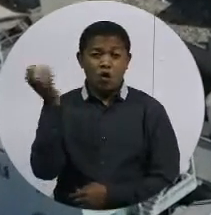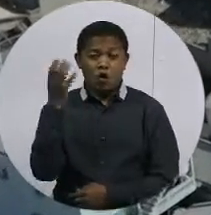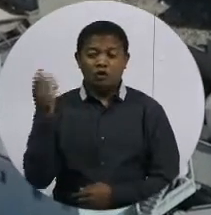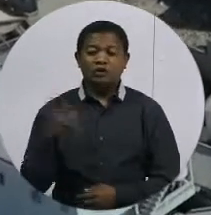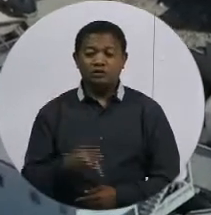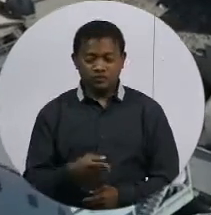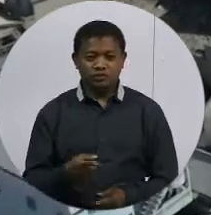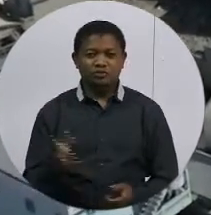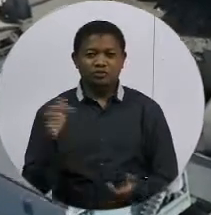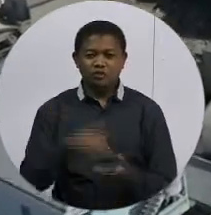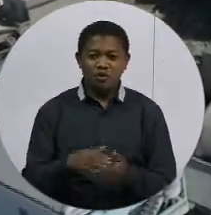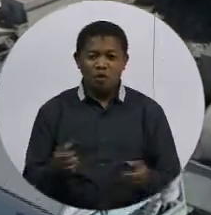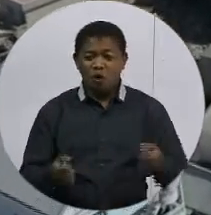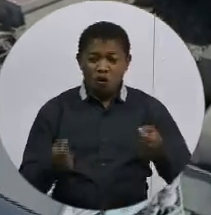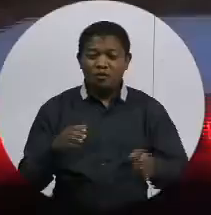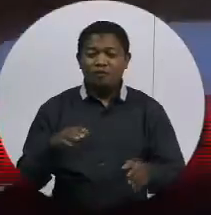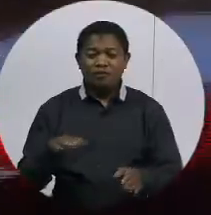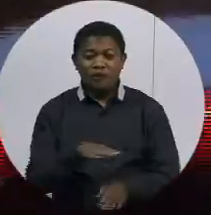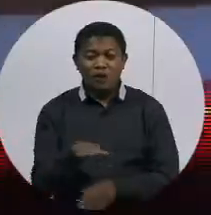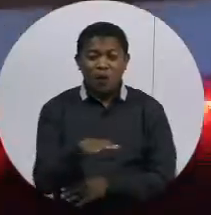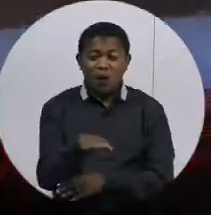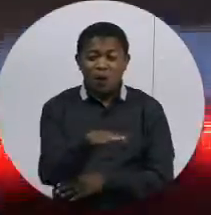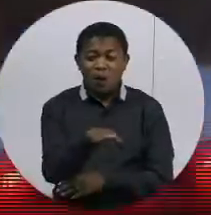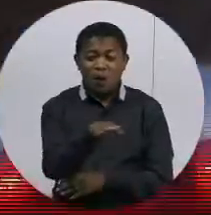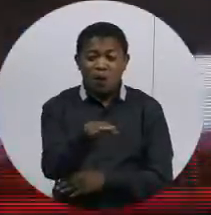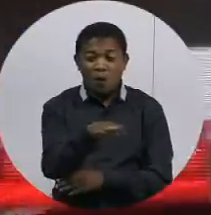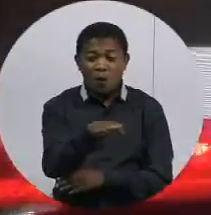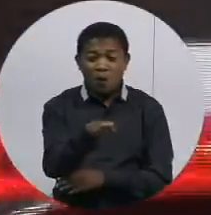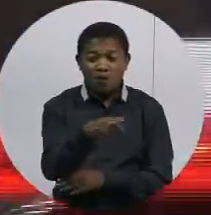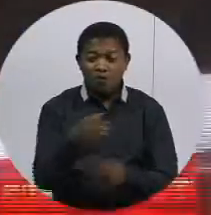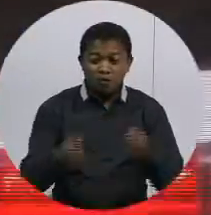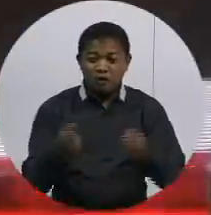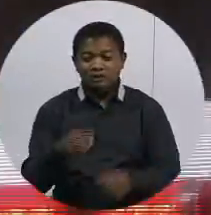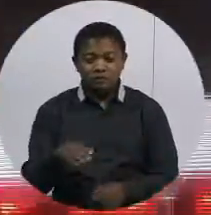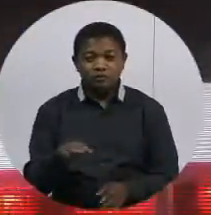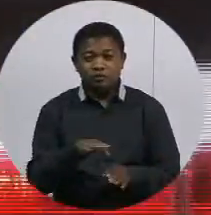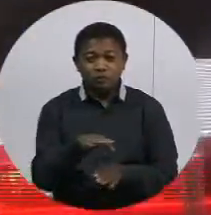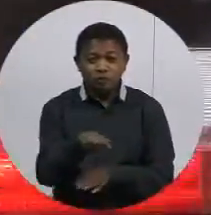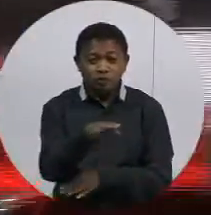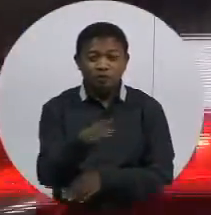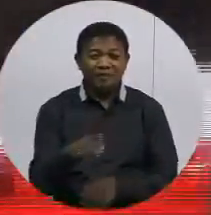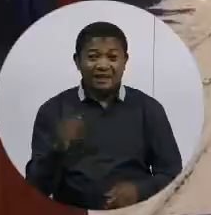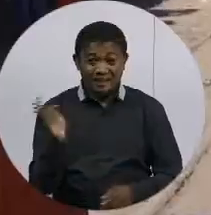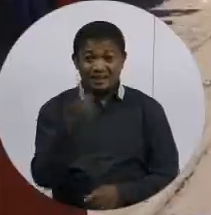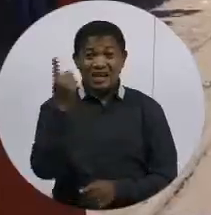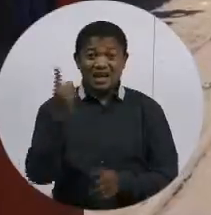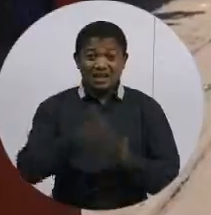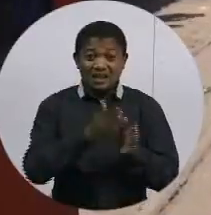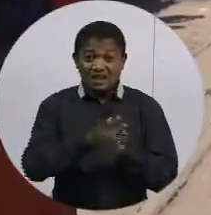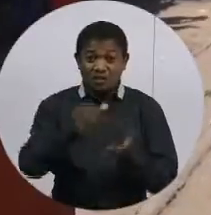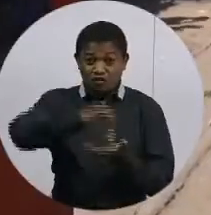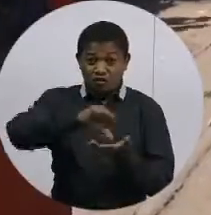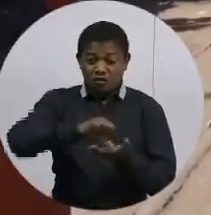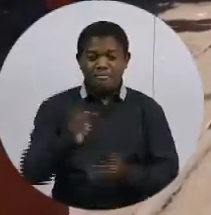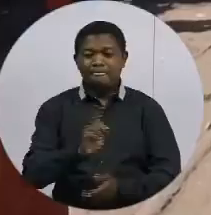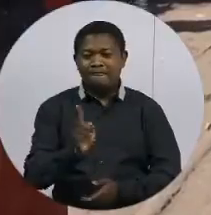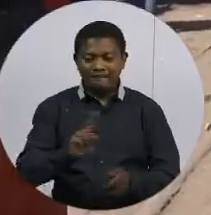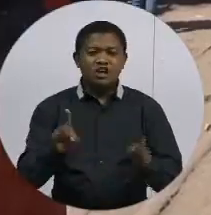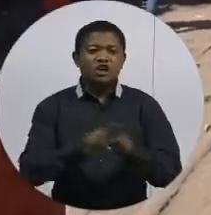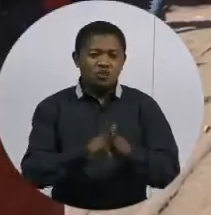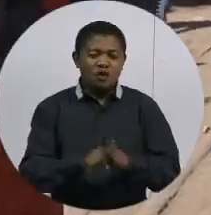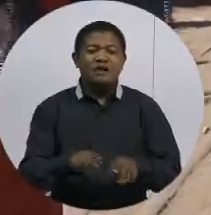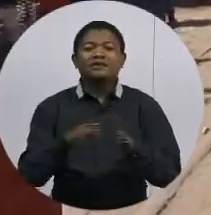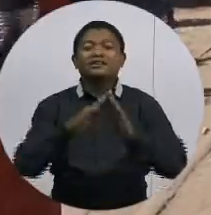Tsy mijanona eto ampovoan-tanàna Antananarivo ihany ireo mpitandro ny filaminana fa mandeha manara-maso any amin'ireo tanàna